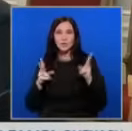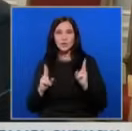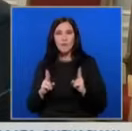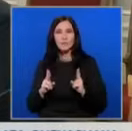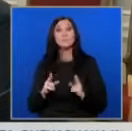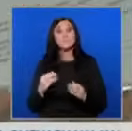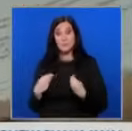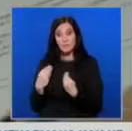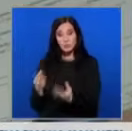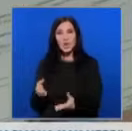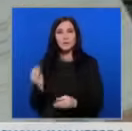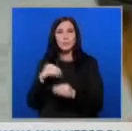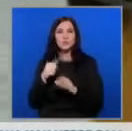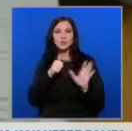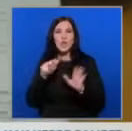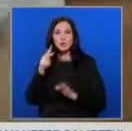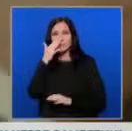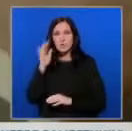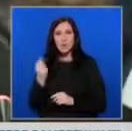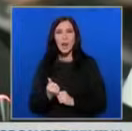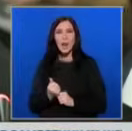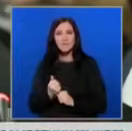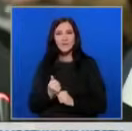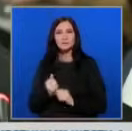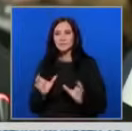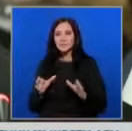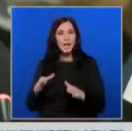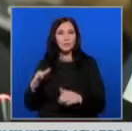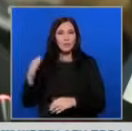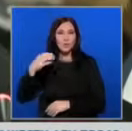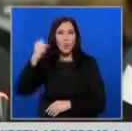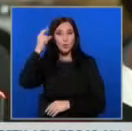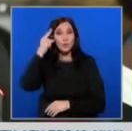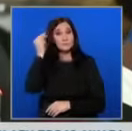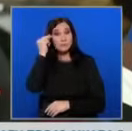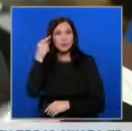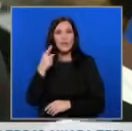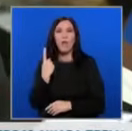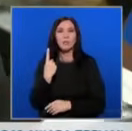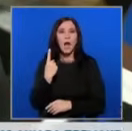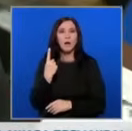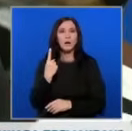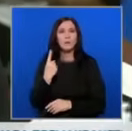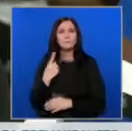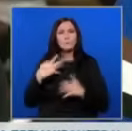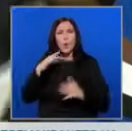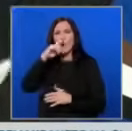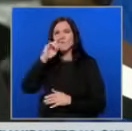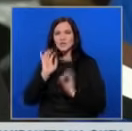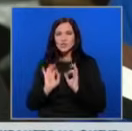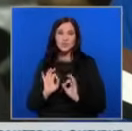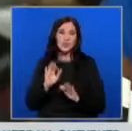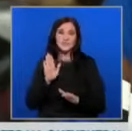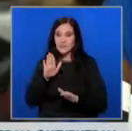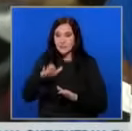Се предоставят допълнително 68 милиона лева в сектор култура. Смятам, че това е една много така важна и съществена